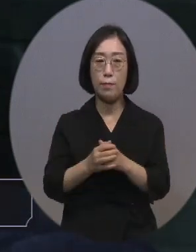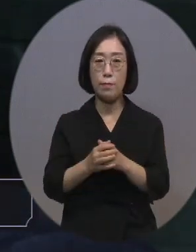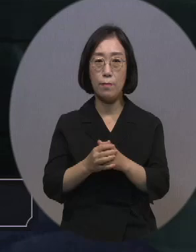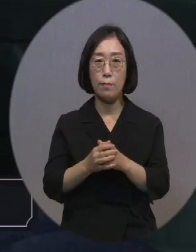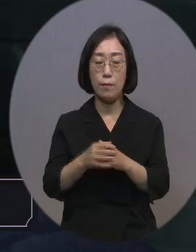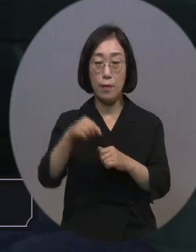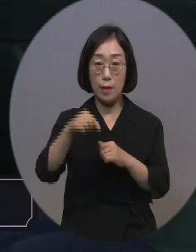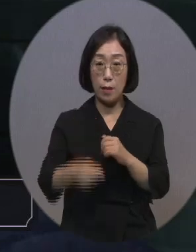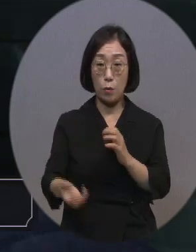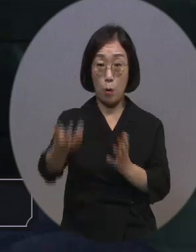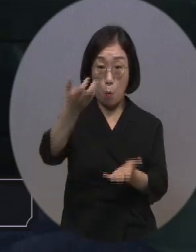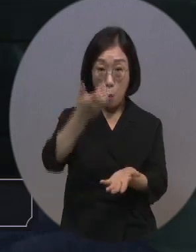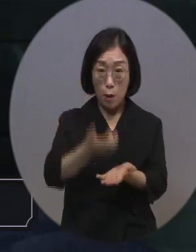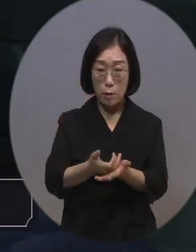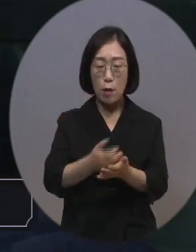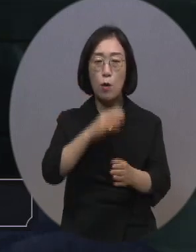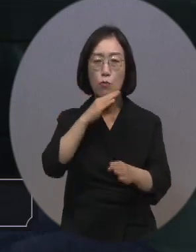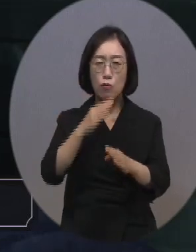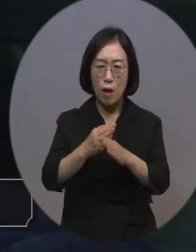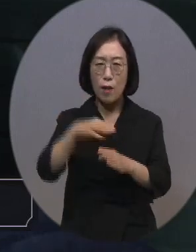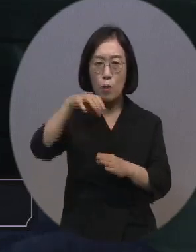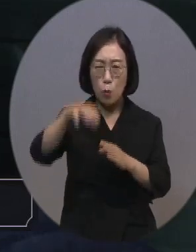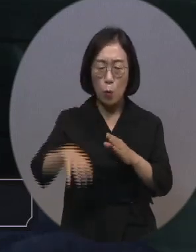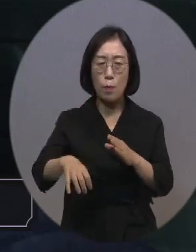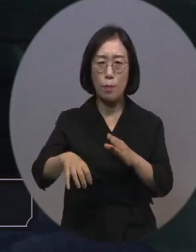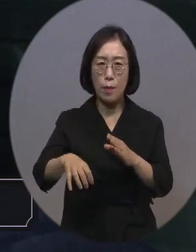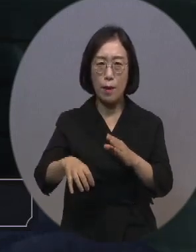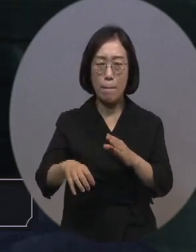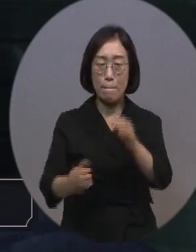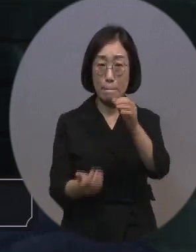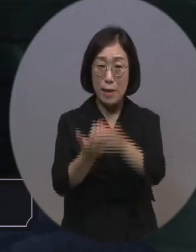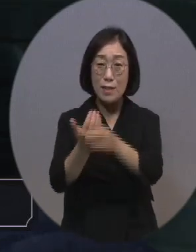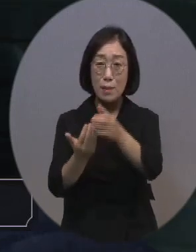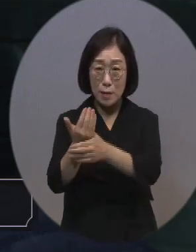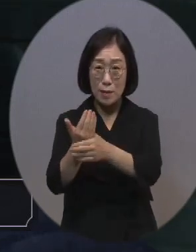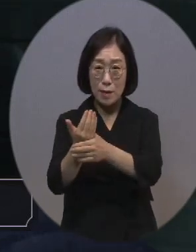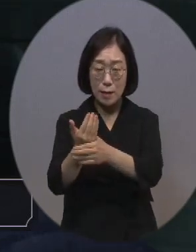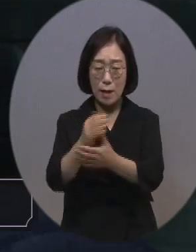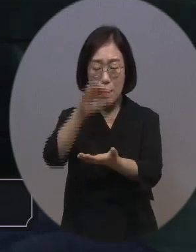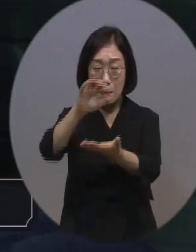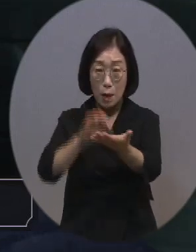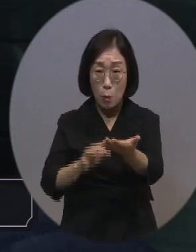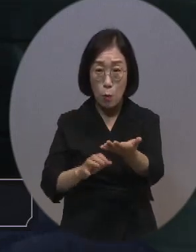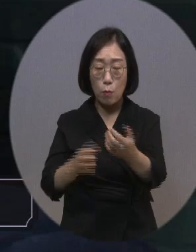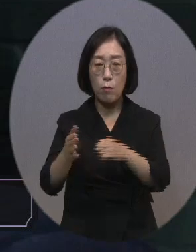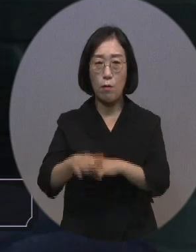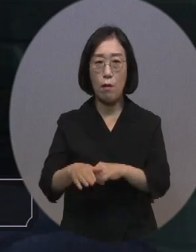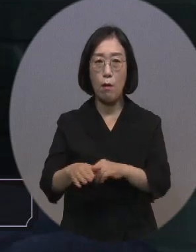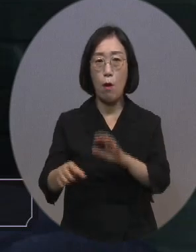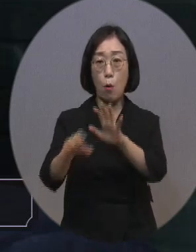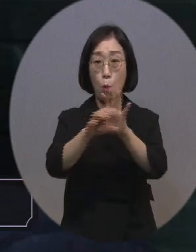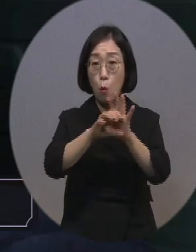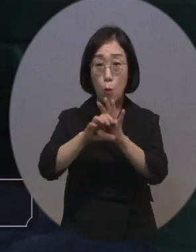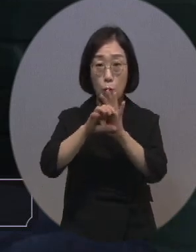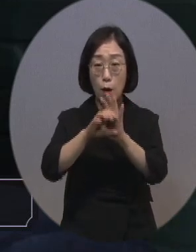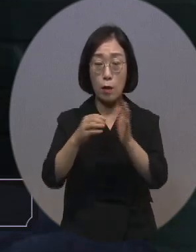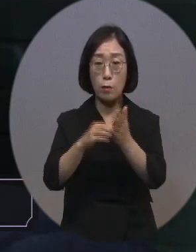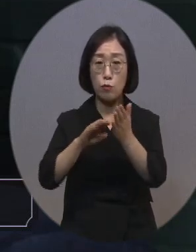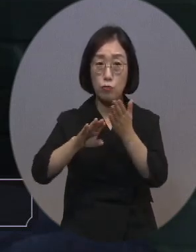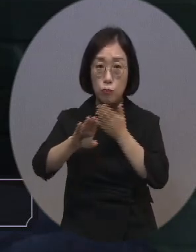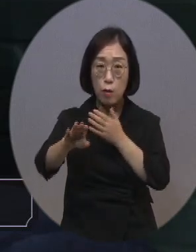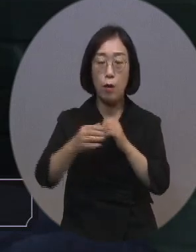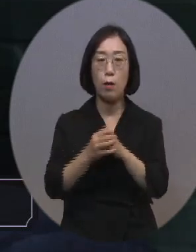통해서 북한에서 발생하고 있는 인권 침해를 기록을 해왔는데 코로나 이후에는 그게 거의